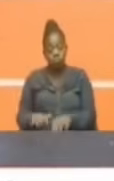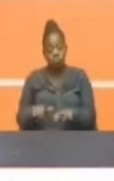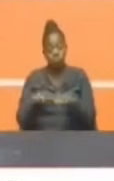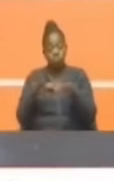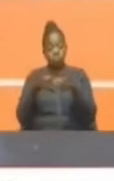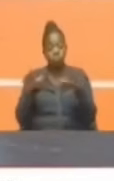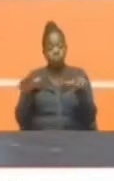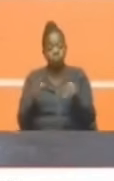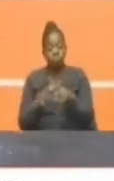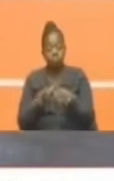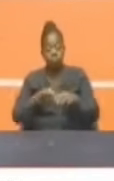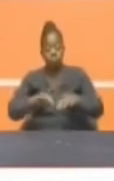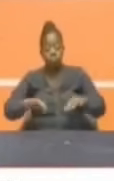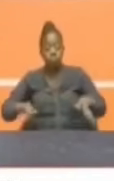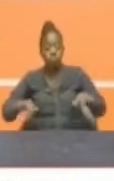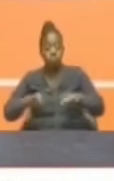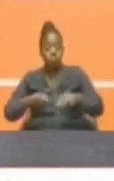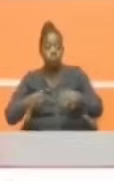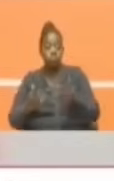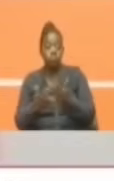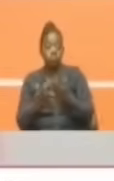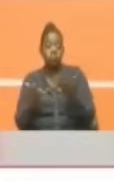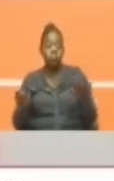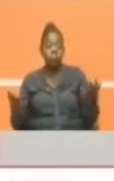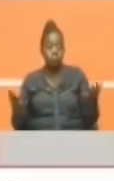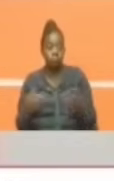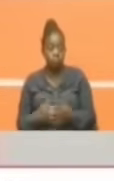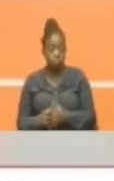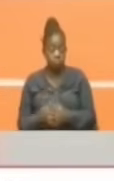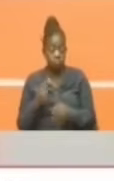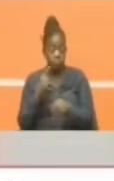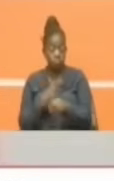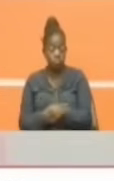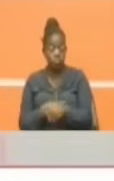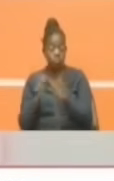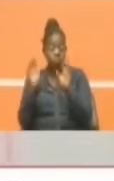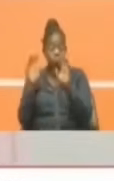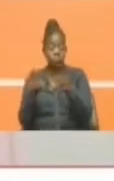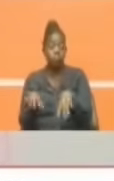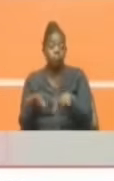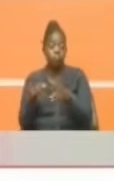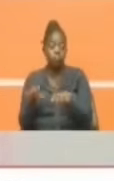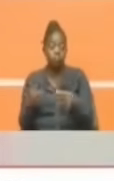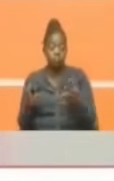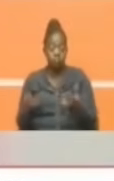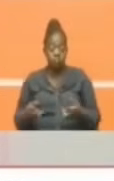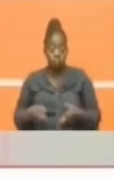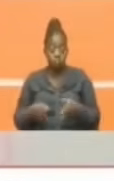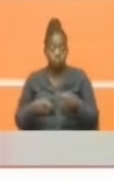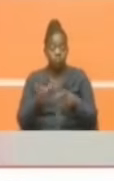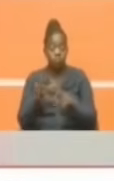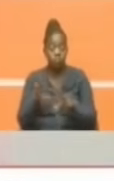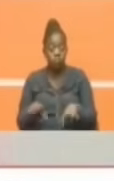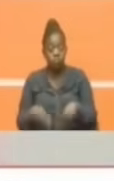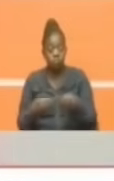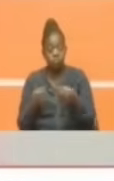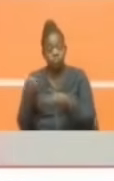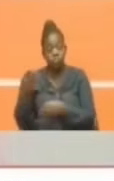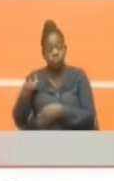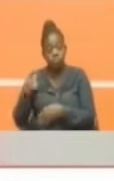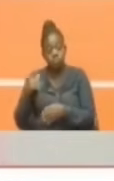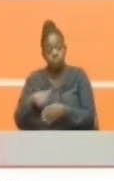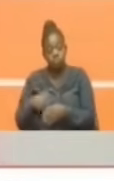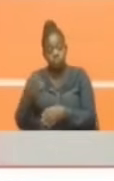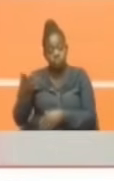ne gawaguza agenda buli wamu. Mu biseera by'enkuba emigga gino ekisapulayinga amazzi mu